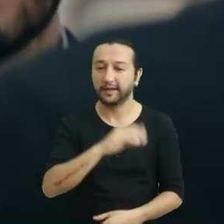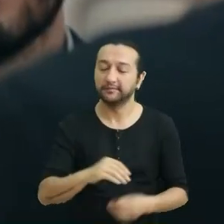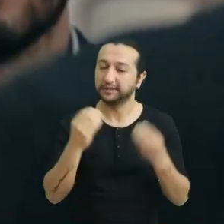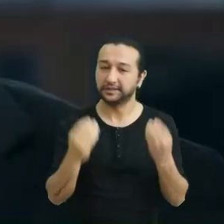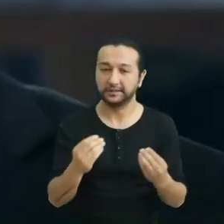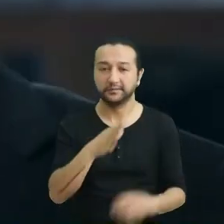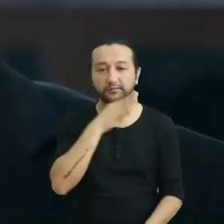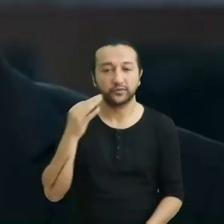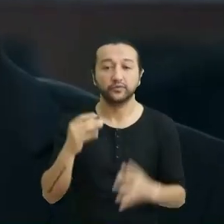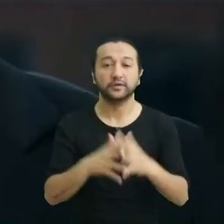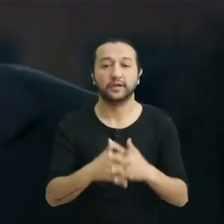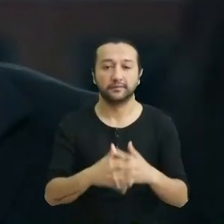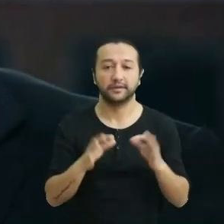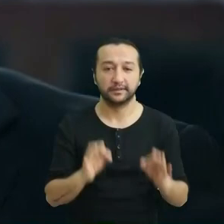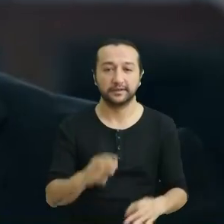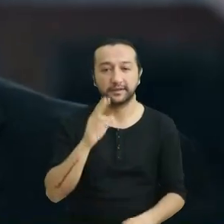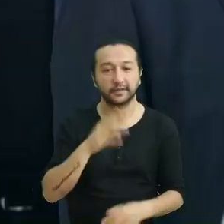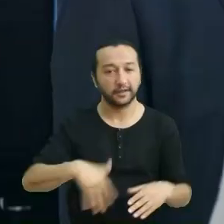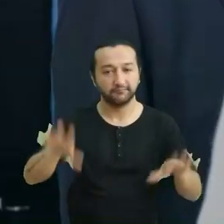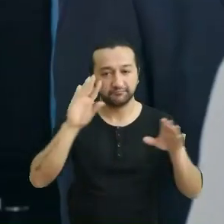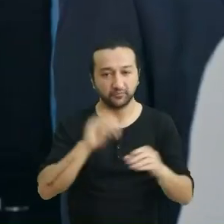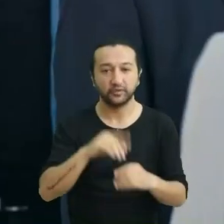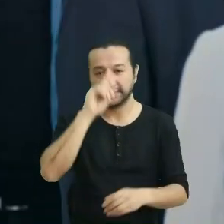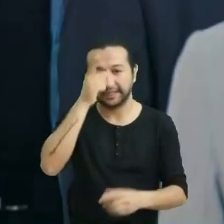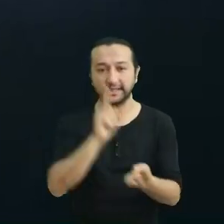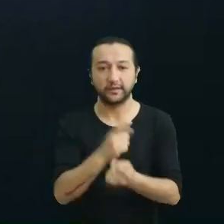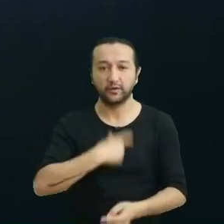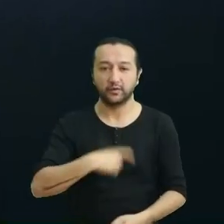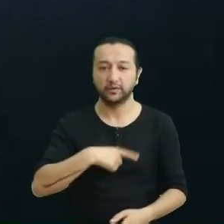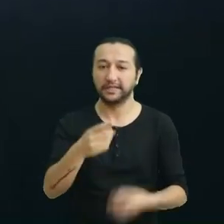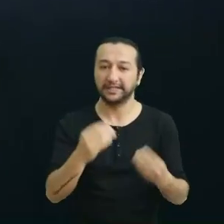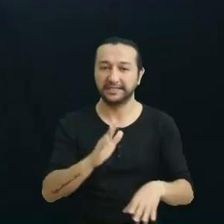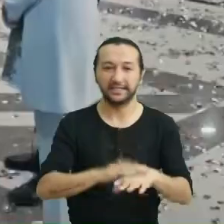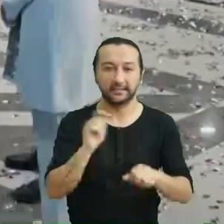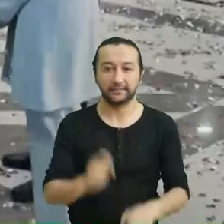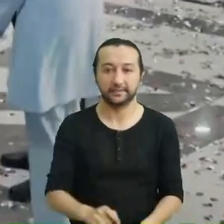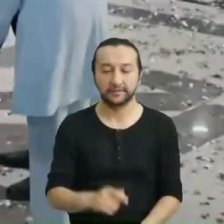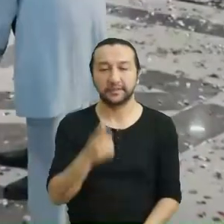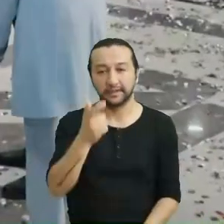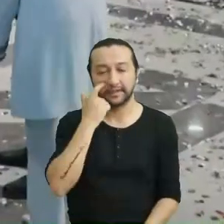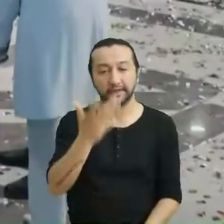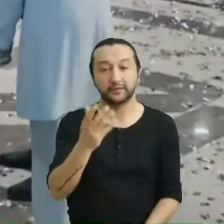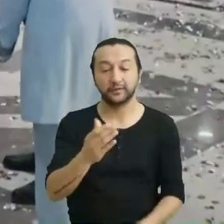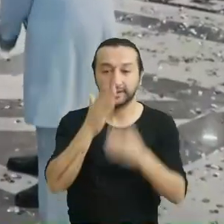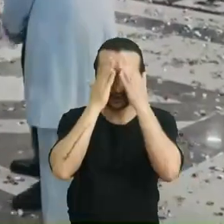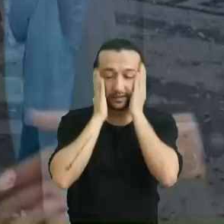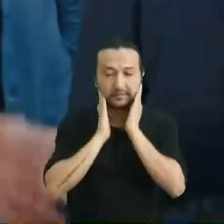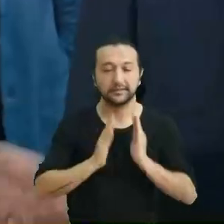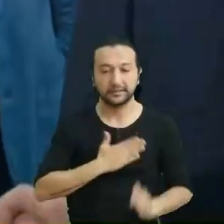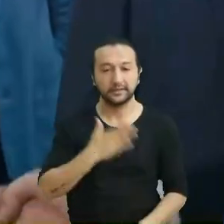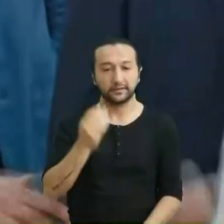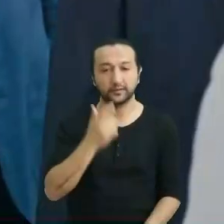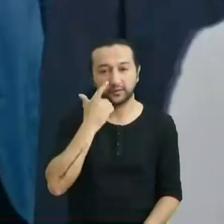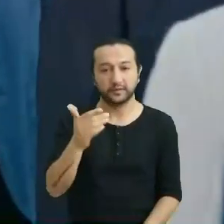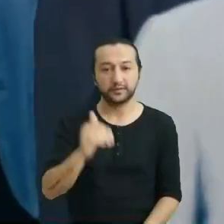Hamdolsun başkanım iyiydi. Çok kalabalıktı. Gönderdim onları baş başa kalalım diye. İyi etmişsin. Amin. Sağ olasınız. Allah razı olsun.